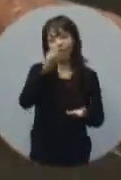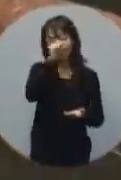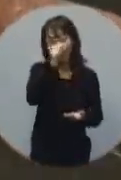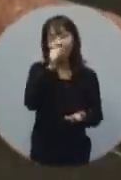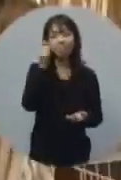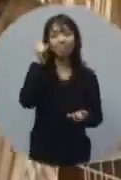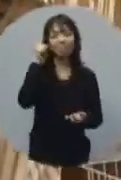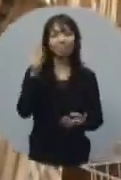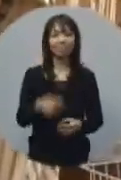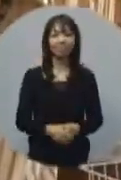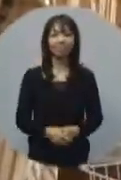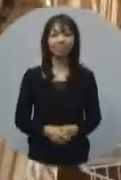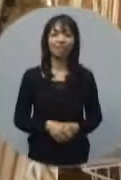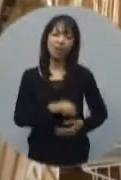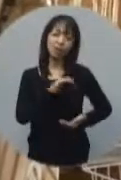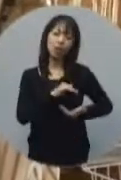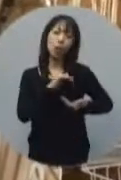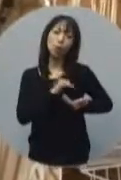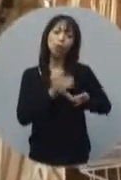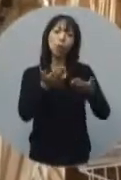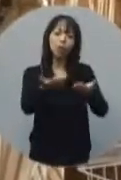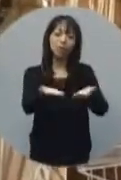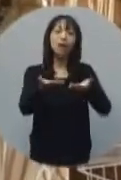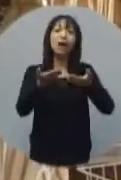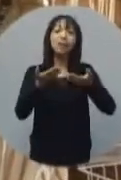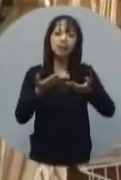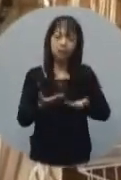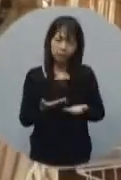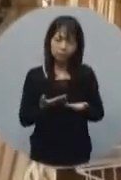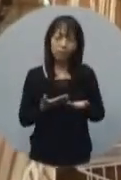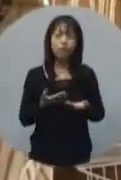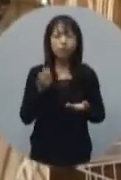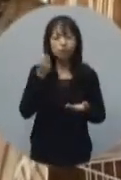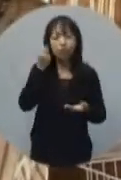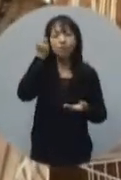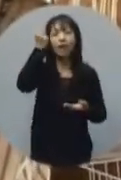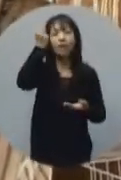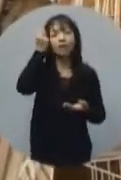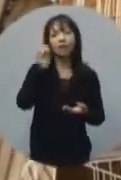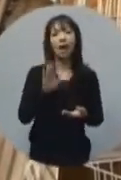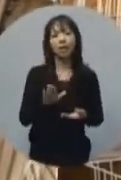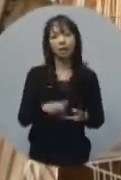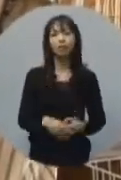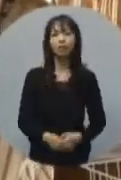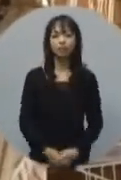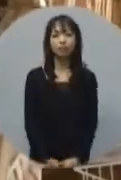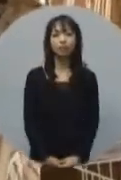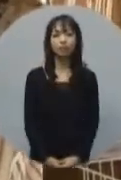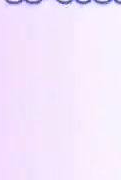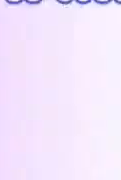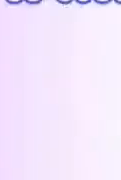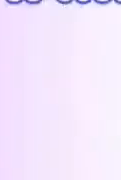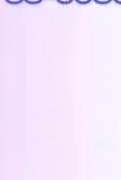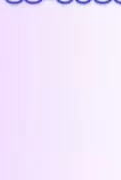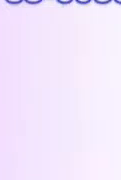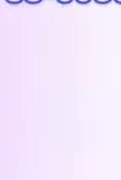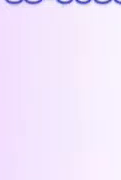ういうところはやっぱメリットですね。命をいただいているっていう感じはすごいしますね。